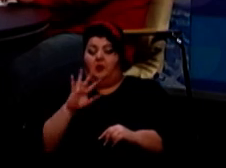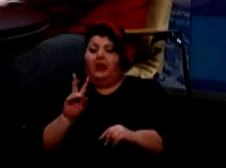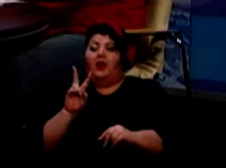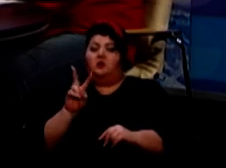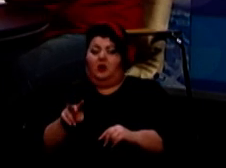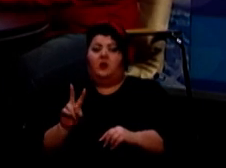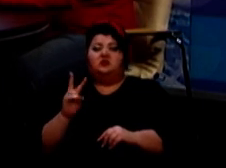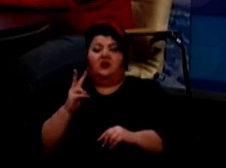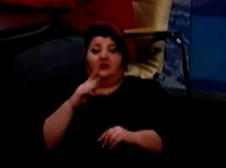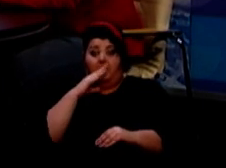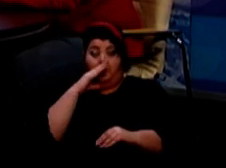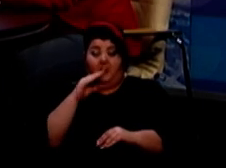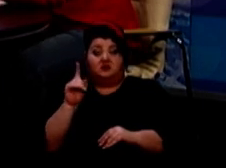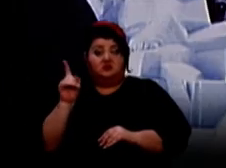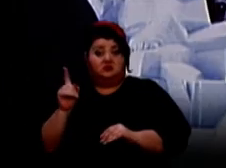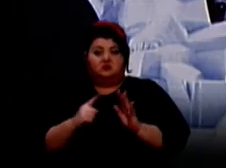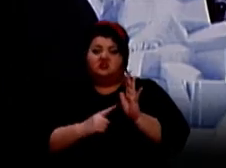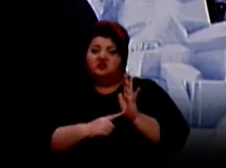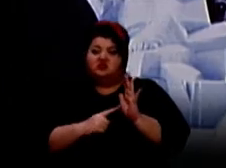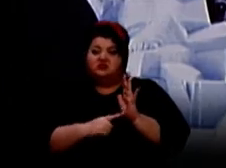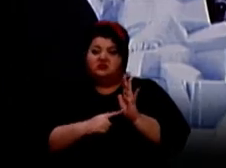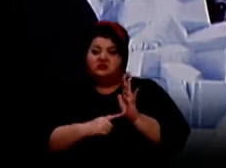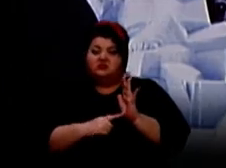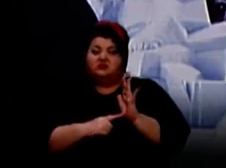гривні. Маршрутки 6, маршрутне таксі.